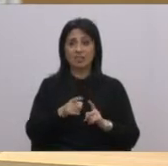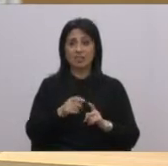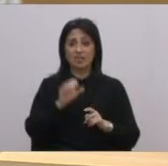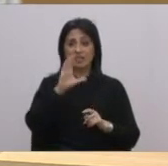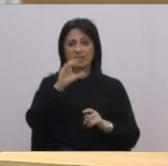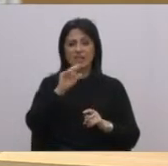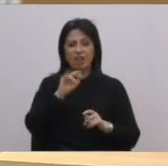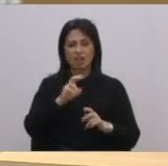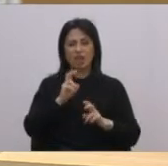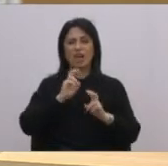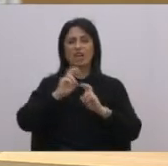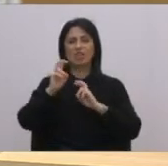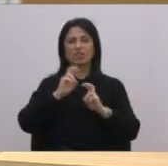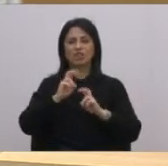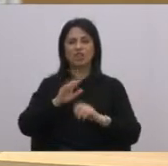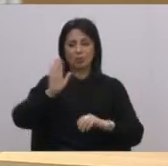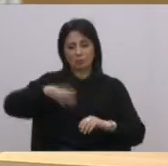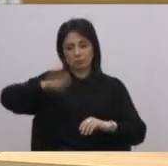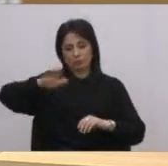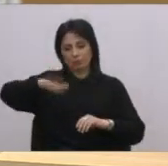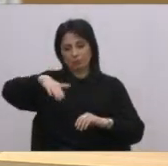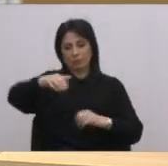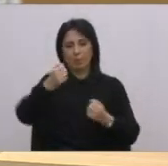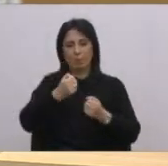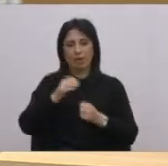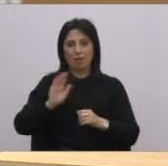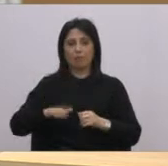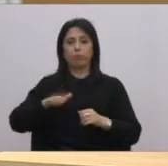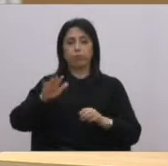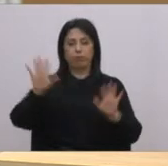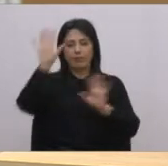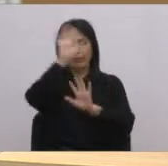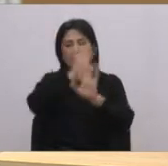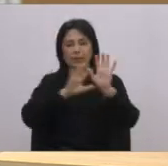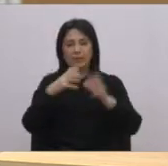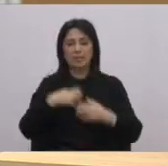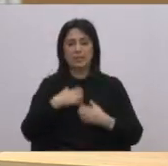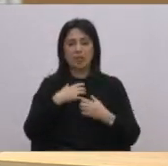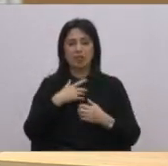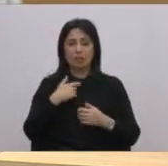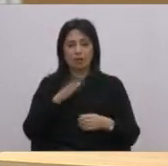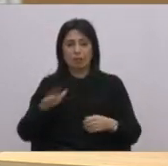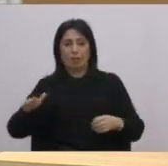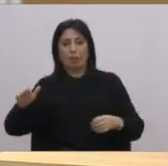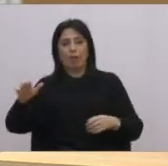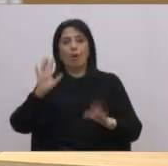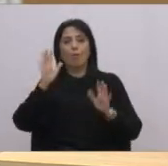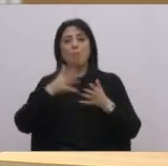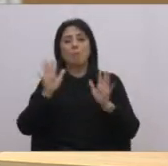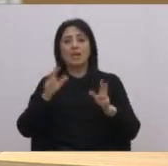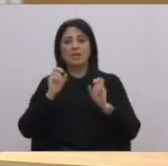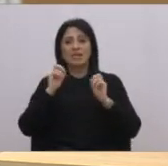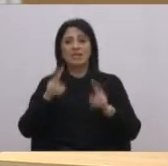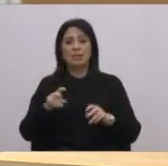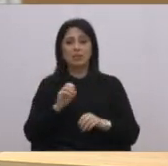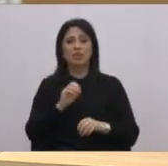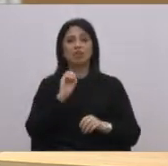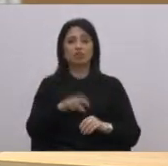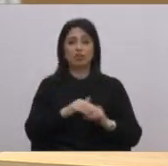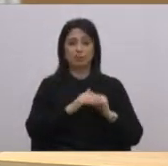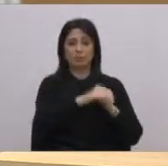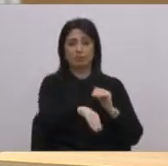საჩხერე ჭიათურის დამტრეული გზებით ვიარე ნისლში, საშინელ ამინდში, ბევრად უფრო მეტი საფრთხე მუხრებოდა